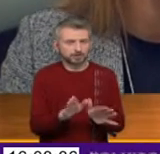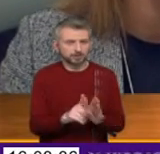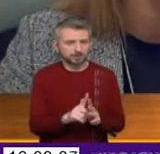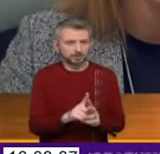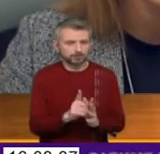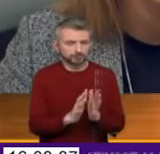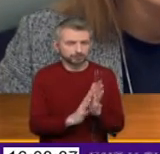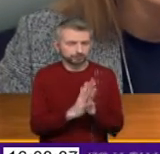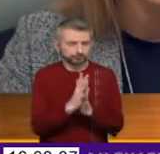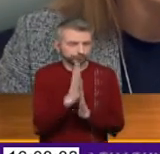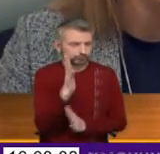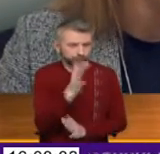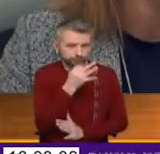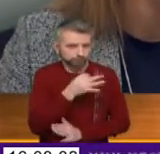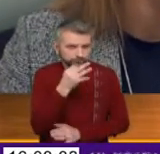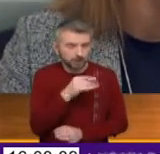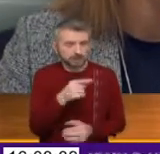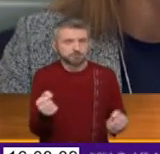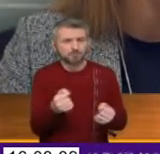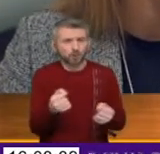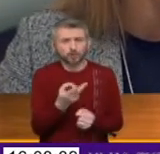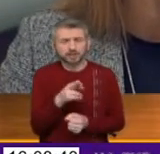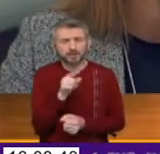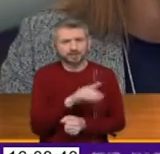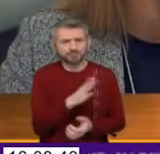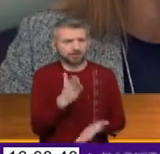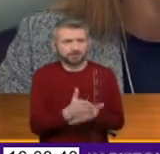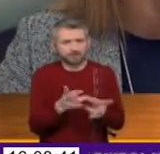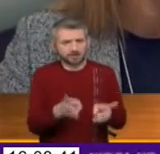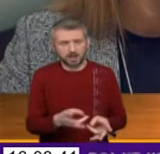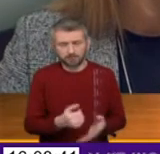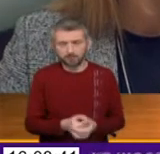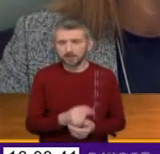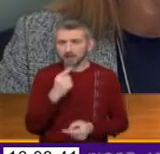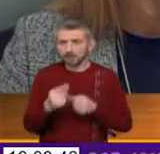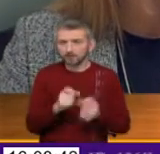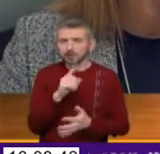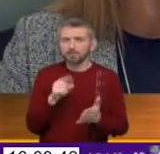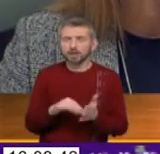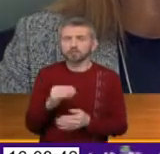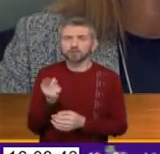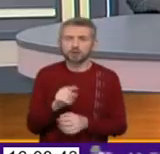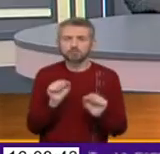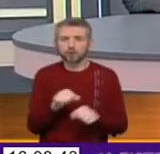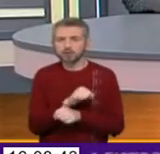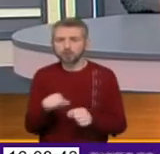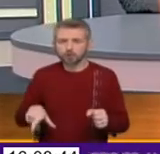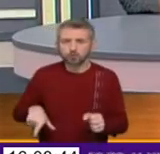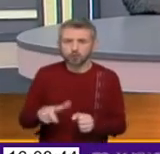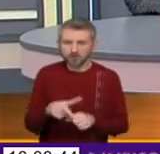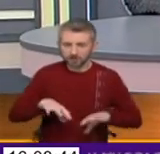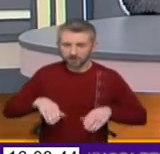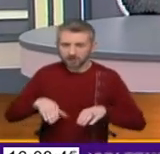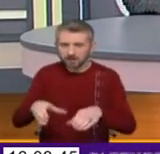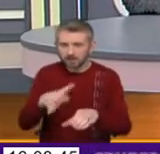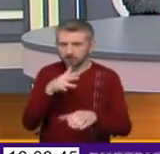розпускатися, не йдуть в ріст, і ці морози для них не є якимись фатальними. Ну, зазвичай питання з приводу того, чи можна доріжки вкладати